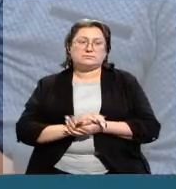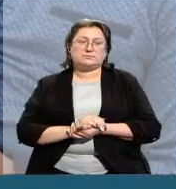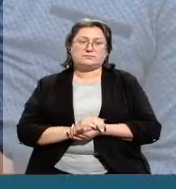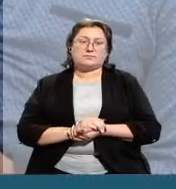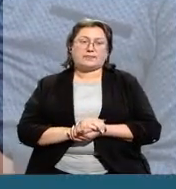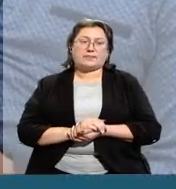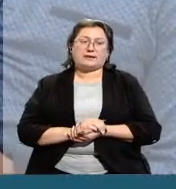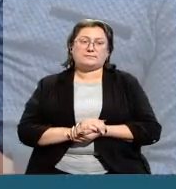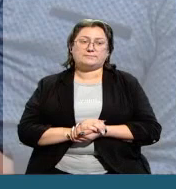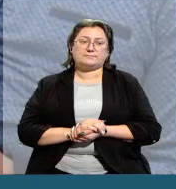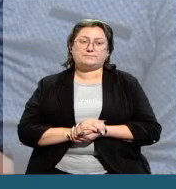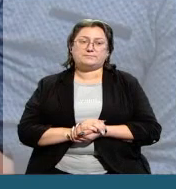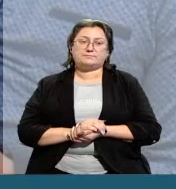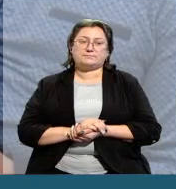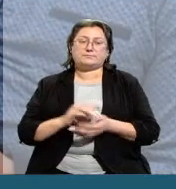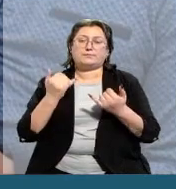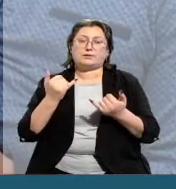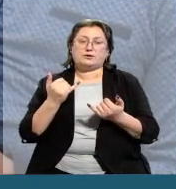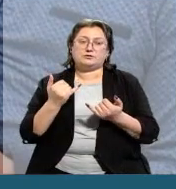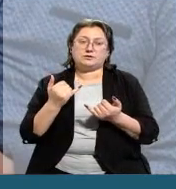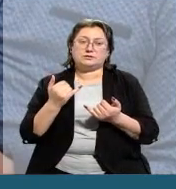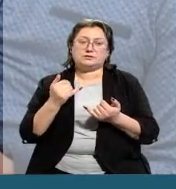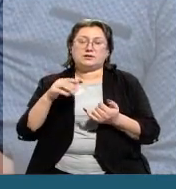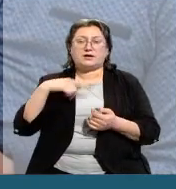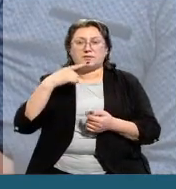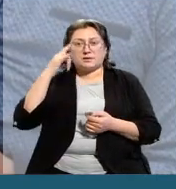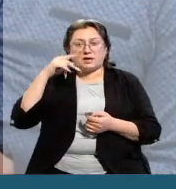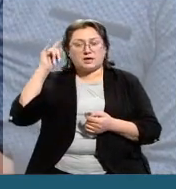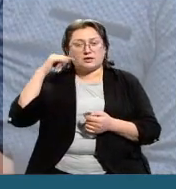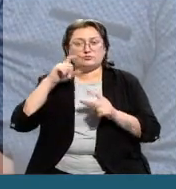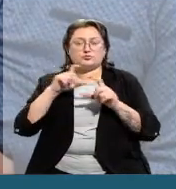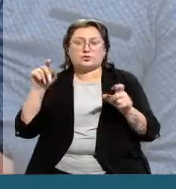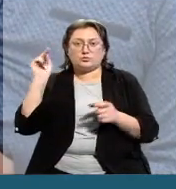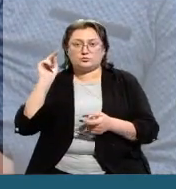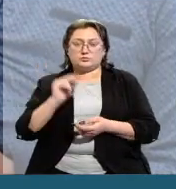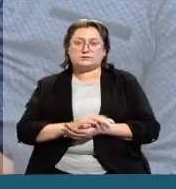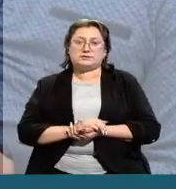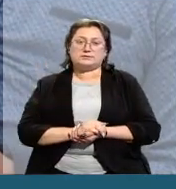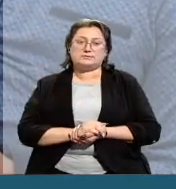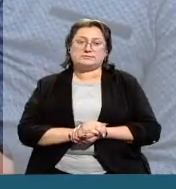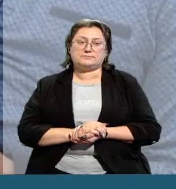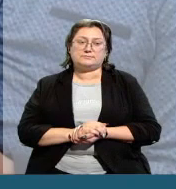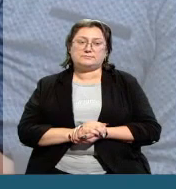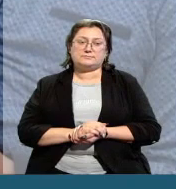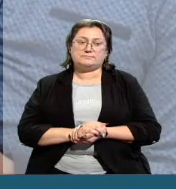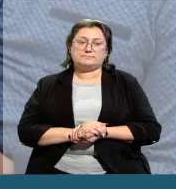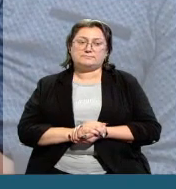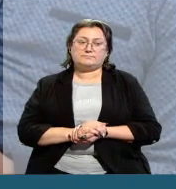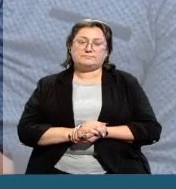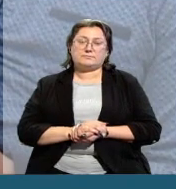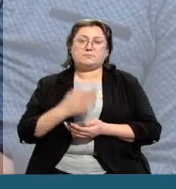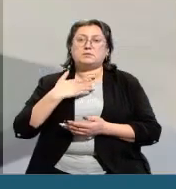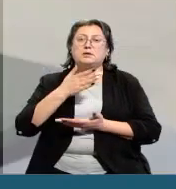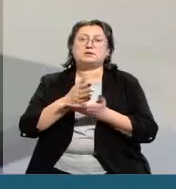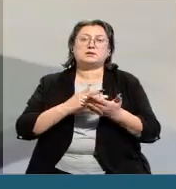инабатты, ешкімнің зияны жоқ. Өзіміздің қазақы, өзге балалардан, өзіміздің балалардан артық болмаса кем емес.